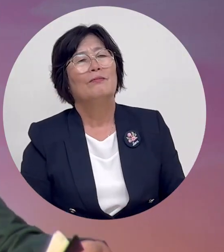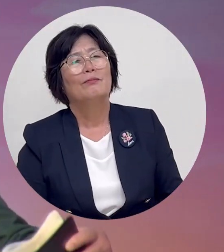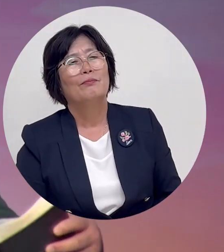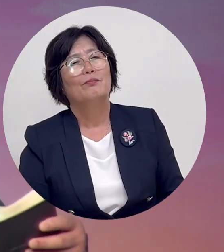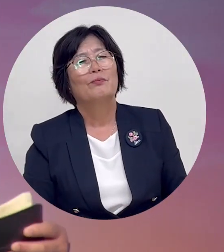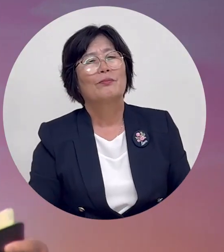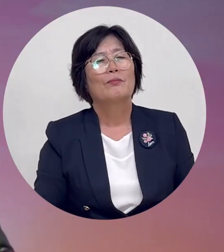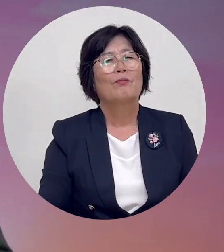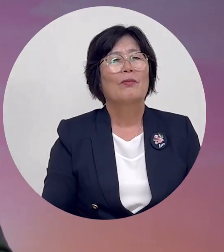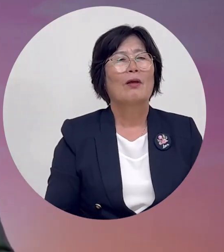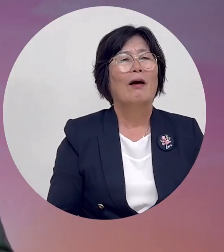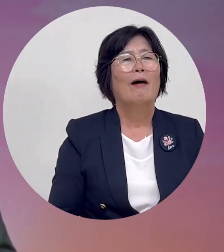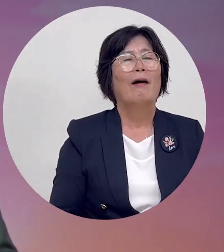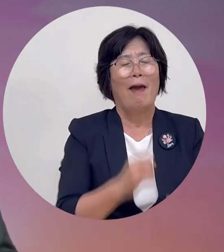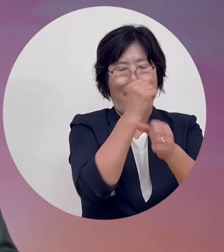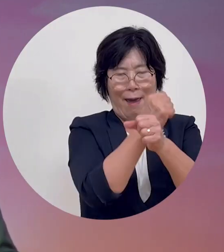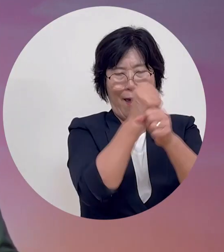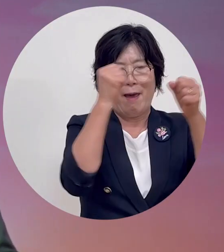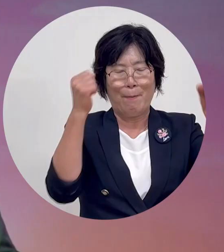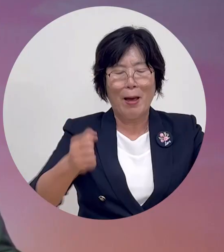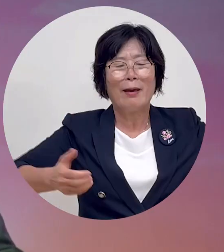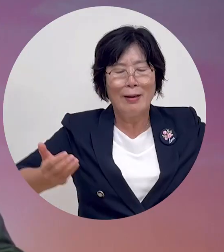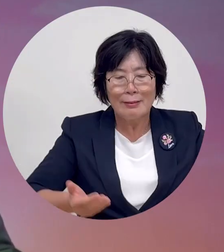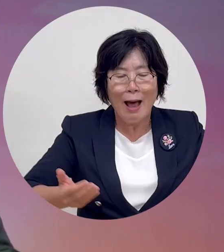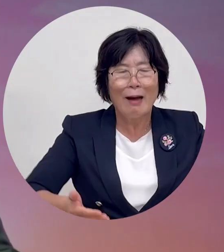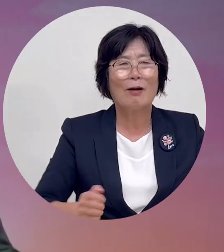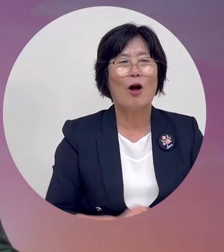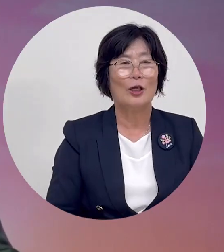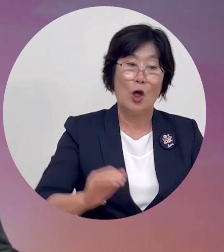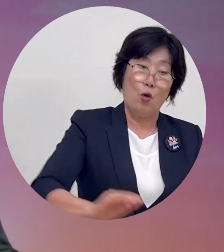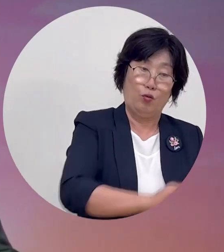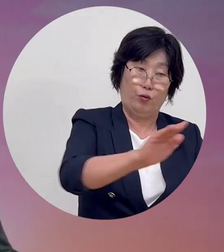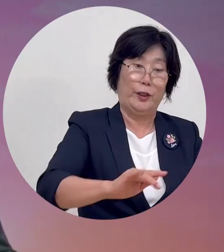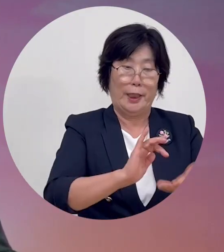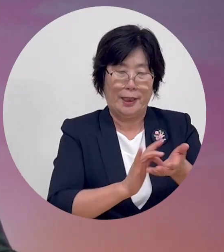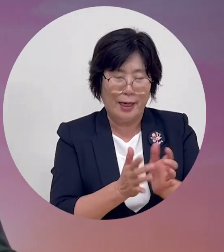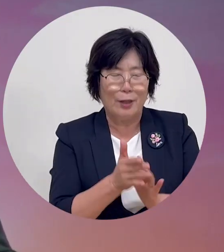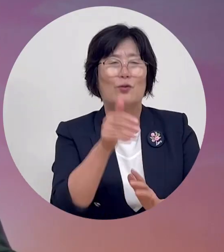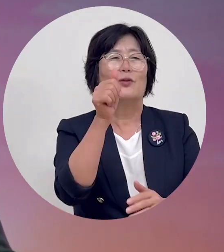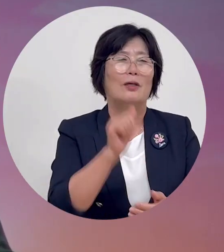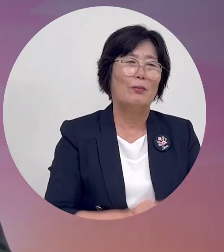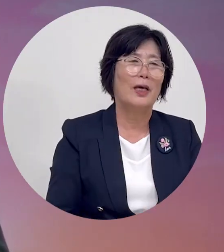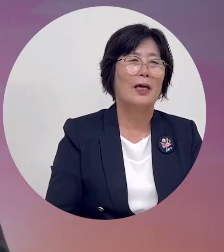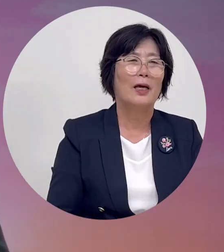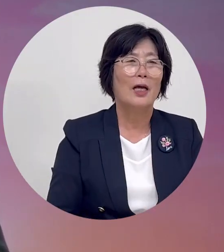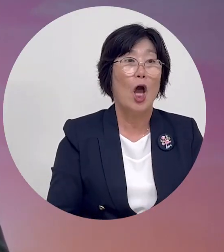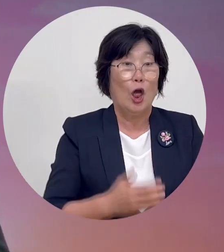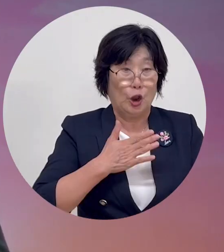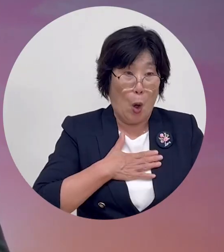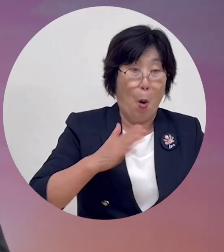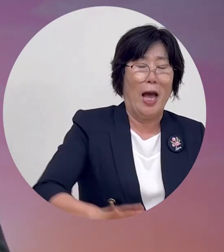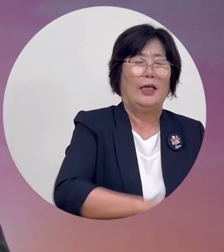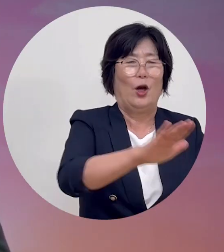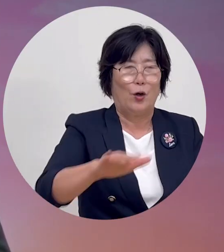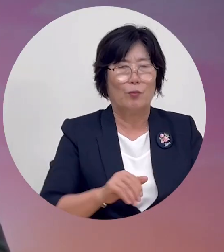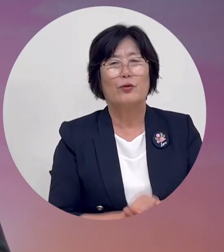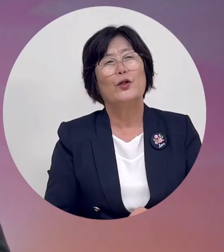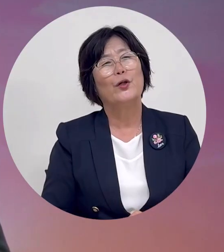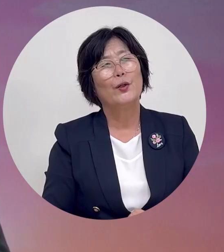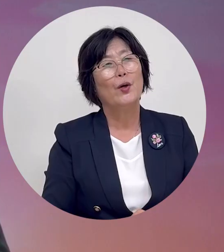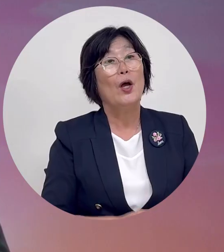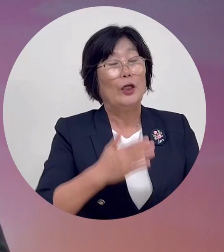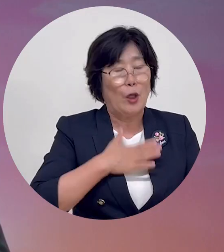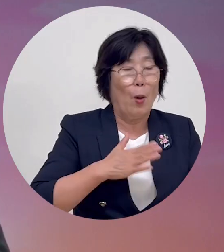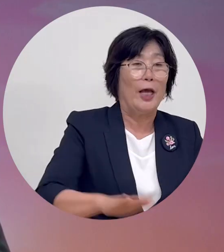그래서 해방의 사건은 바로 우리 예수님이 저와 여러분을 저와